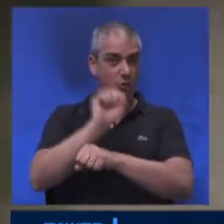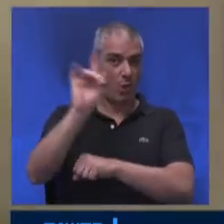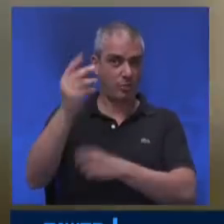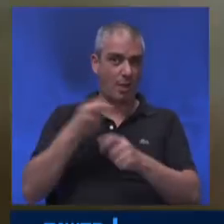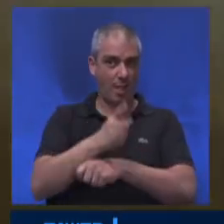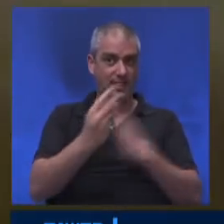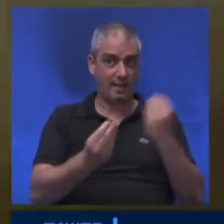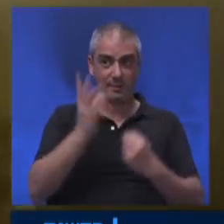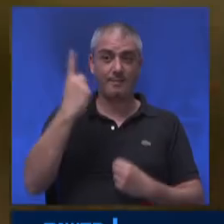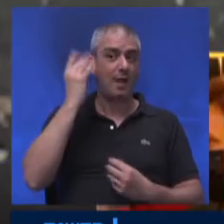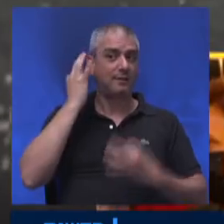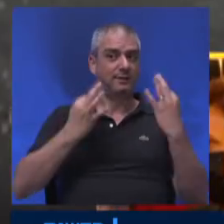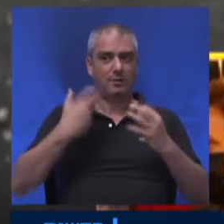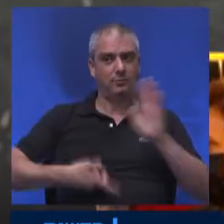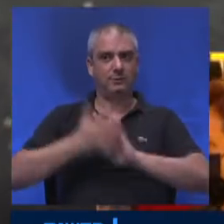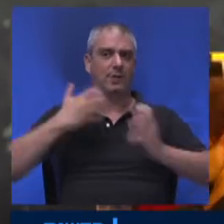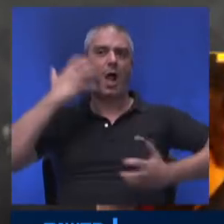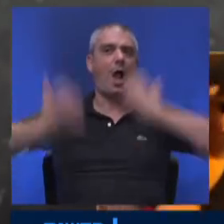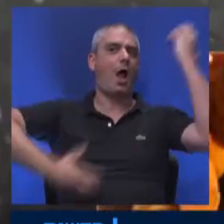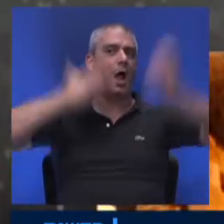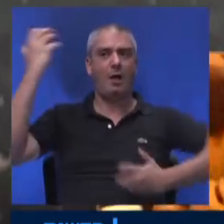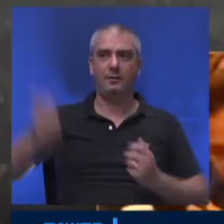השחקניות יצאה אז החוצה בסערה.